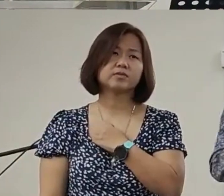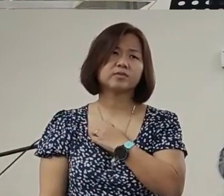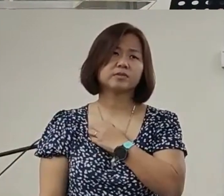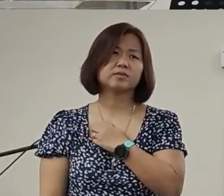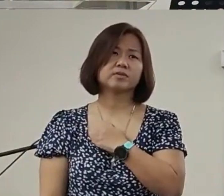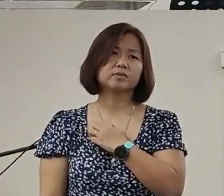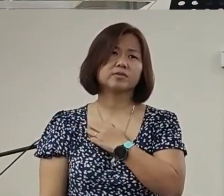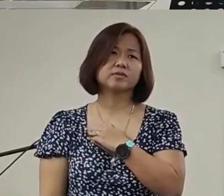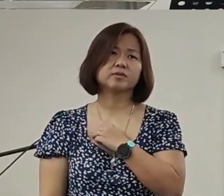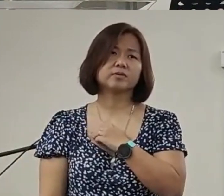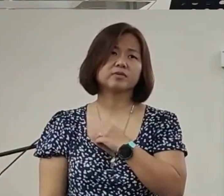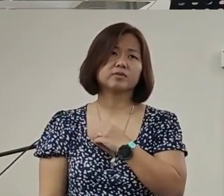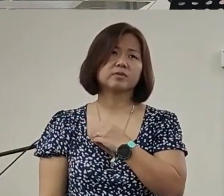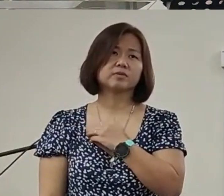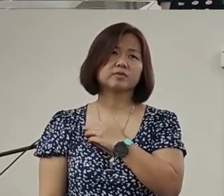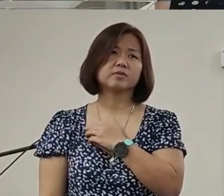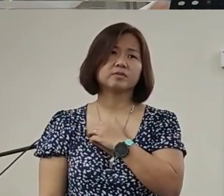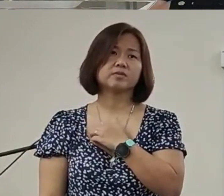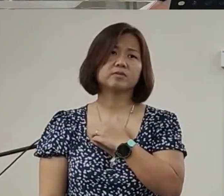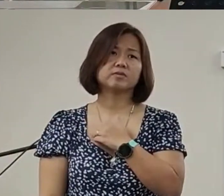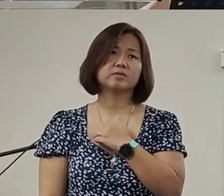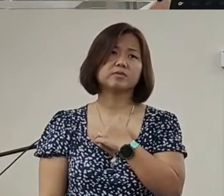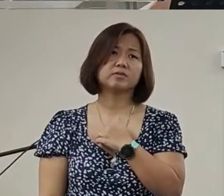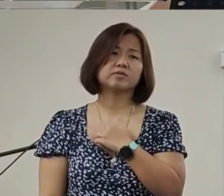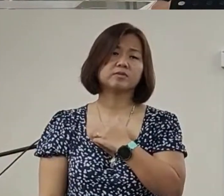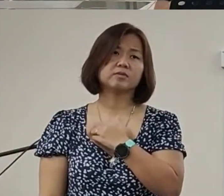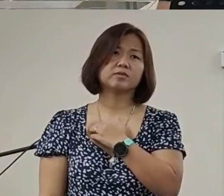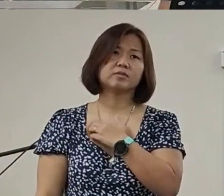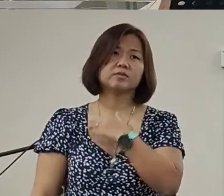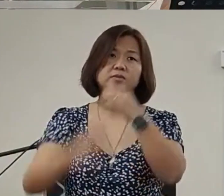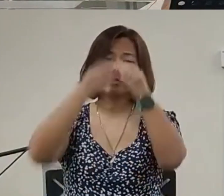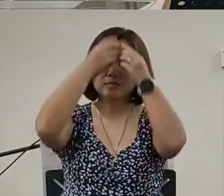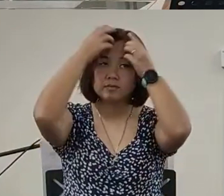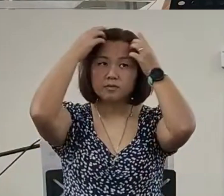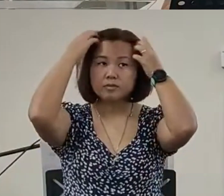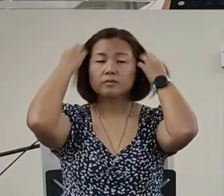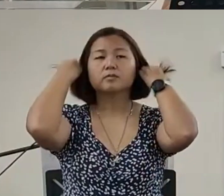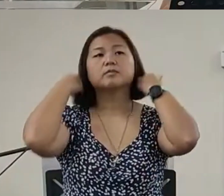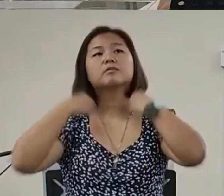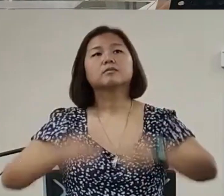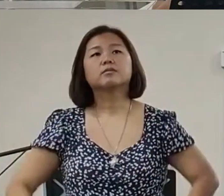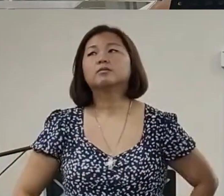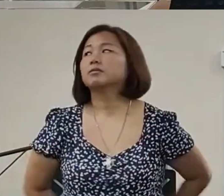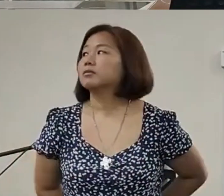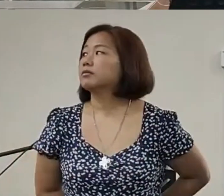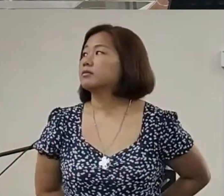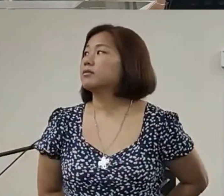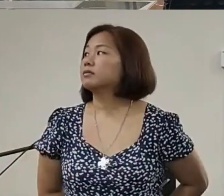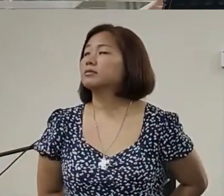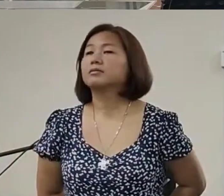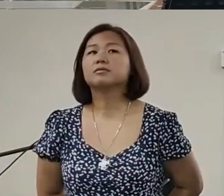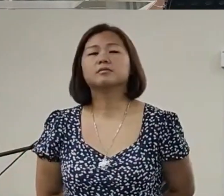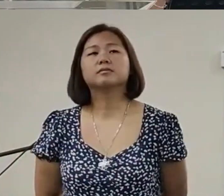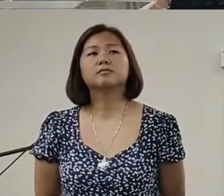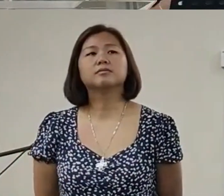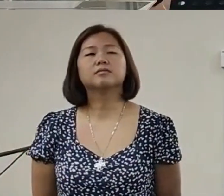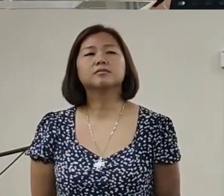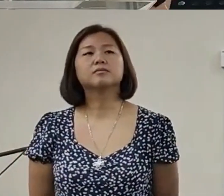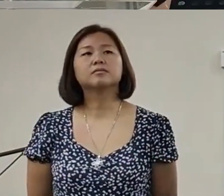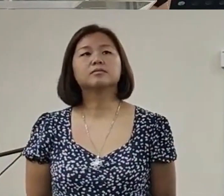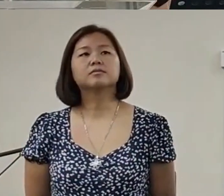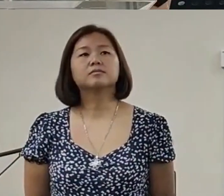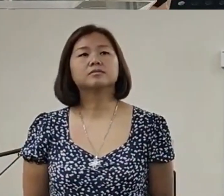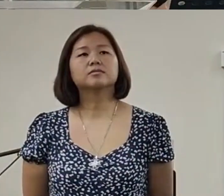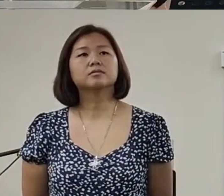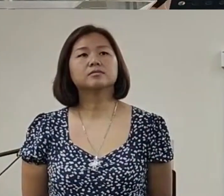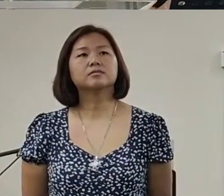世界的那些声音之后我们叫闭嘴之后那么接下来我们要做的事情是什么呢我们就是要来认得我们的上帝我们的主呢是谁